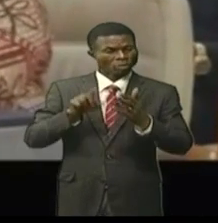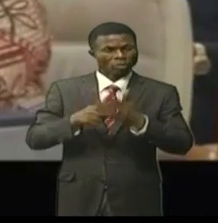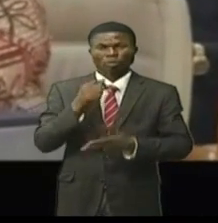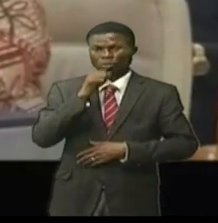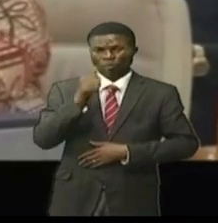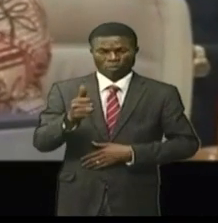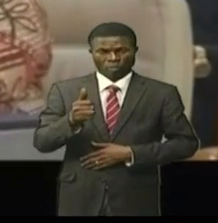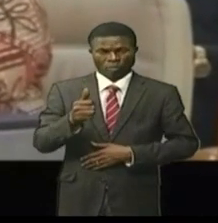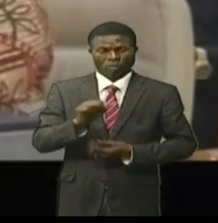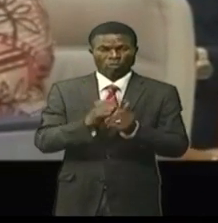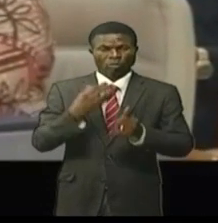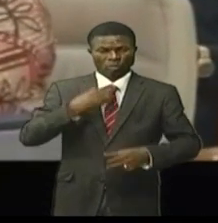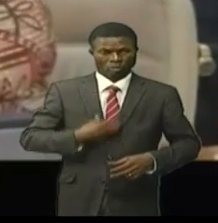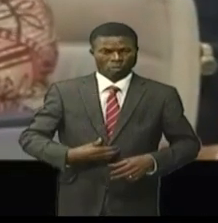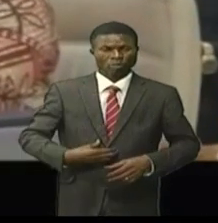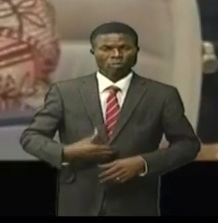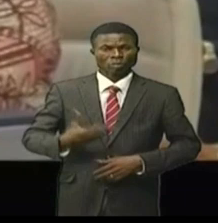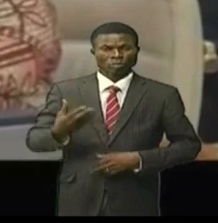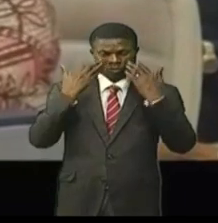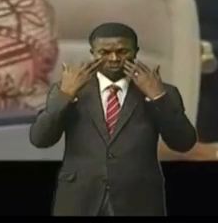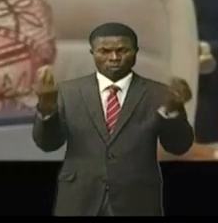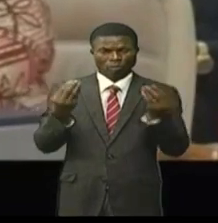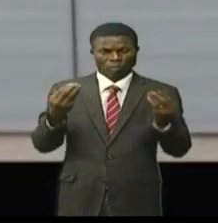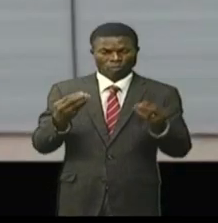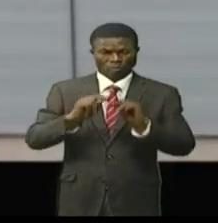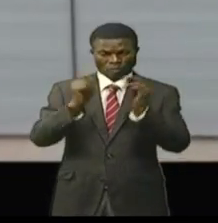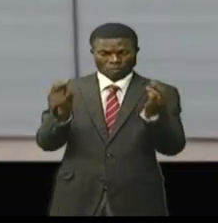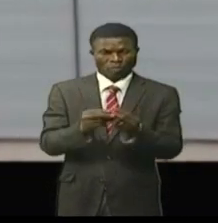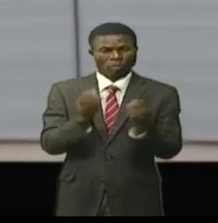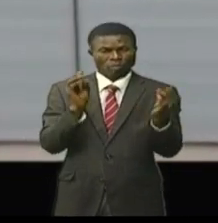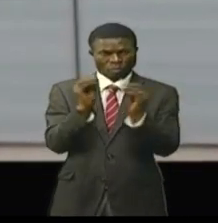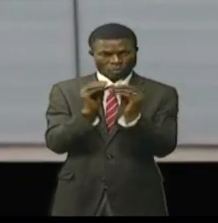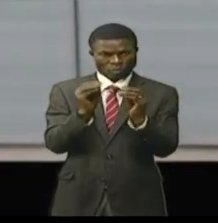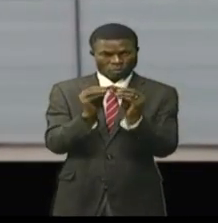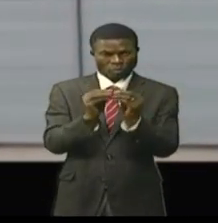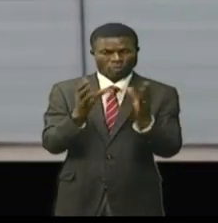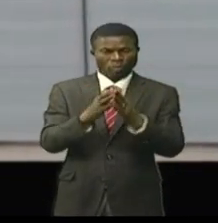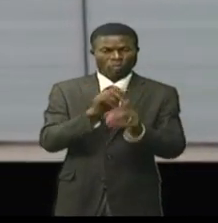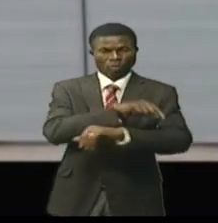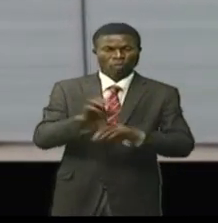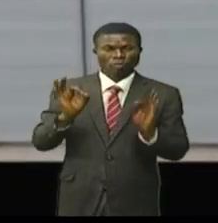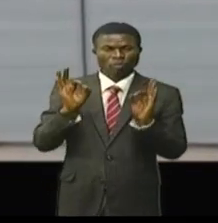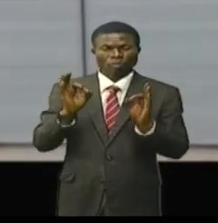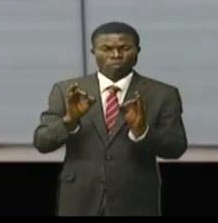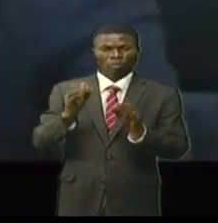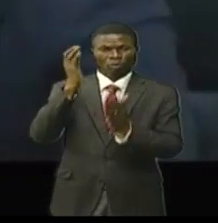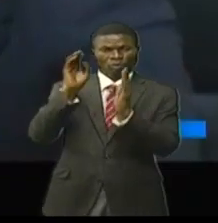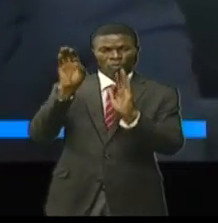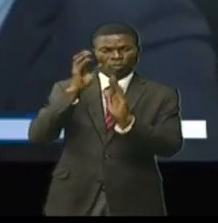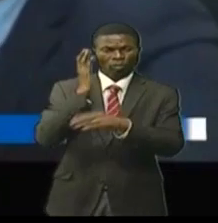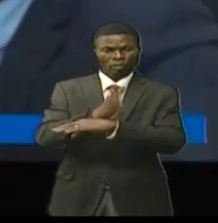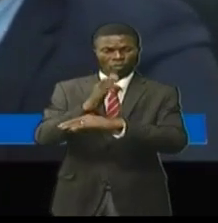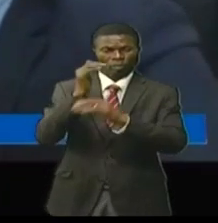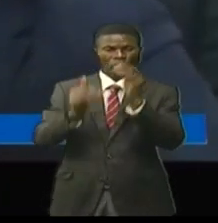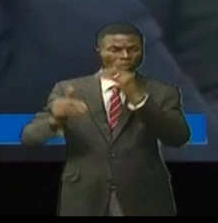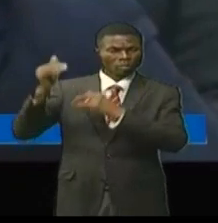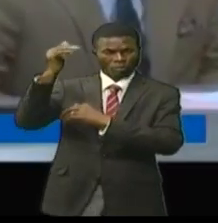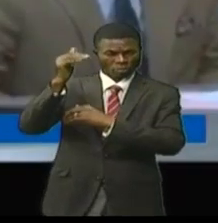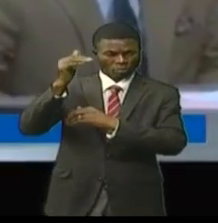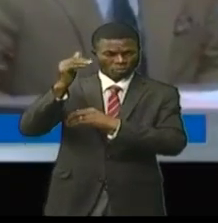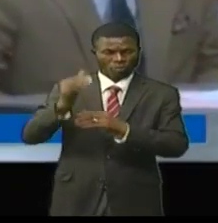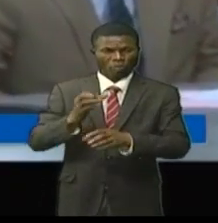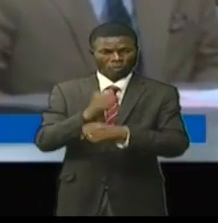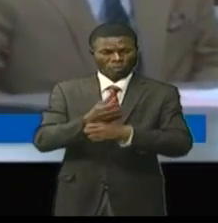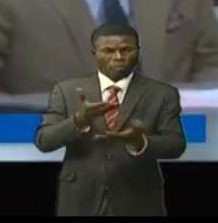sur le magistrat en dépit. Voilà pourquoi un cadre de concertation avec les nouveaux bureaux du Conseil supérieur de la magistrature a été mis